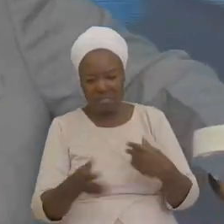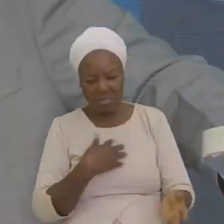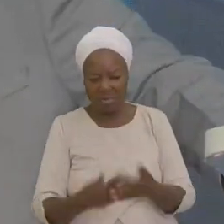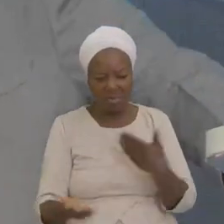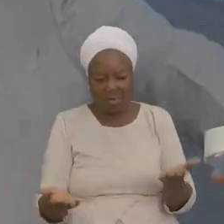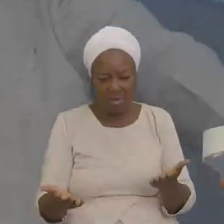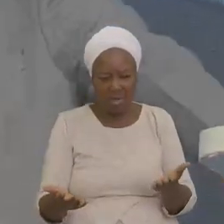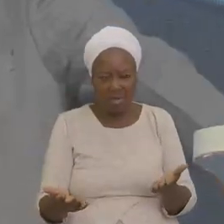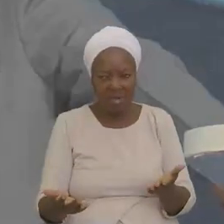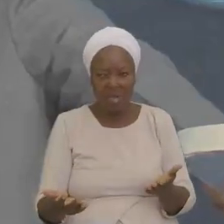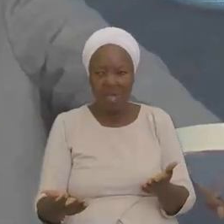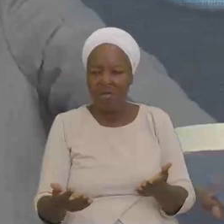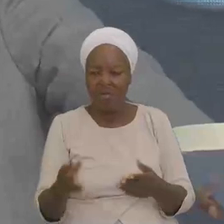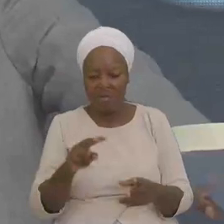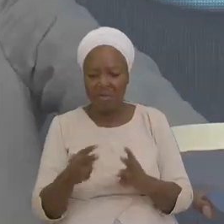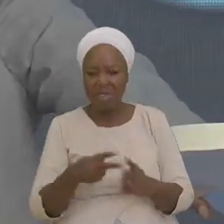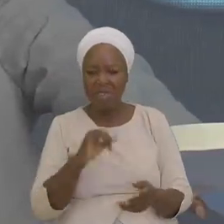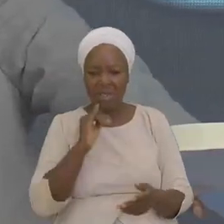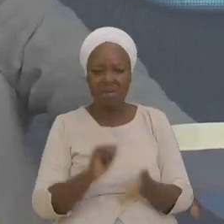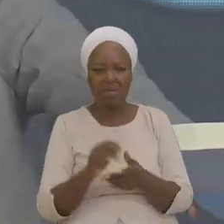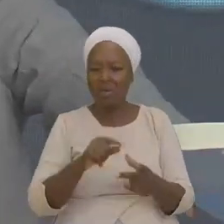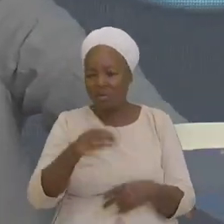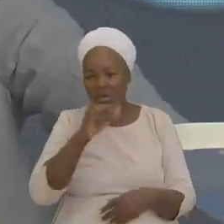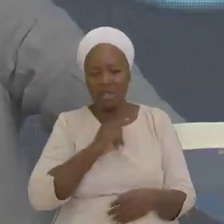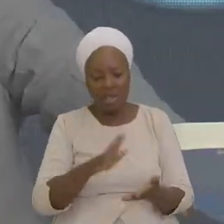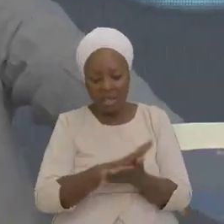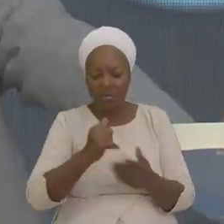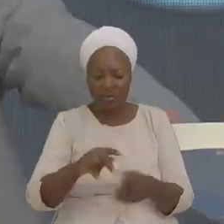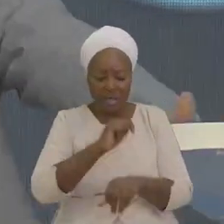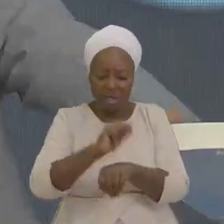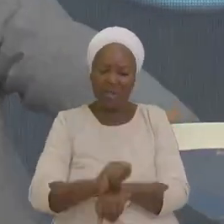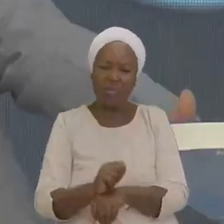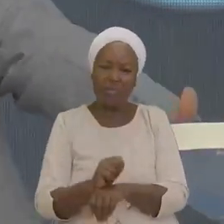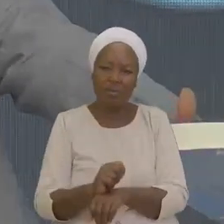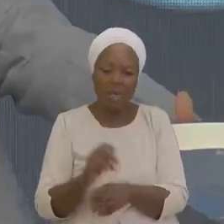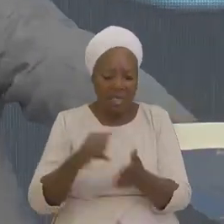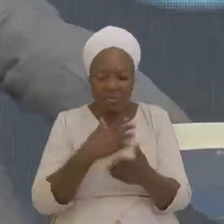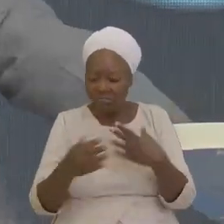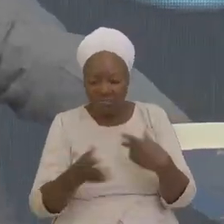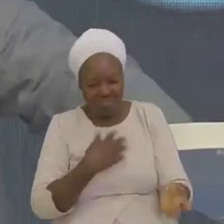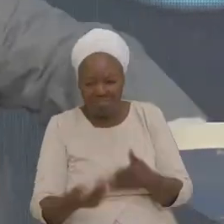Peu importe que je le sache ou pas, ce n'est pas moi qui purifie le temple.